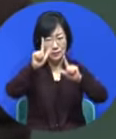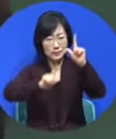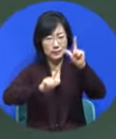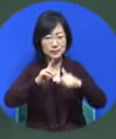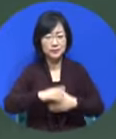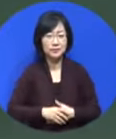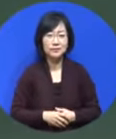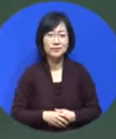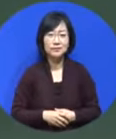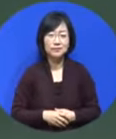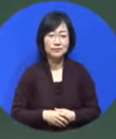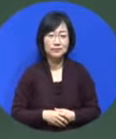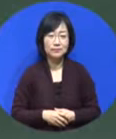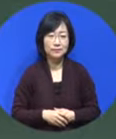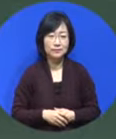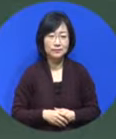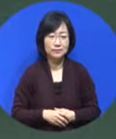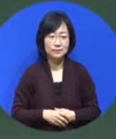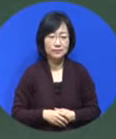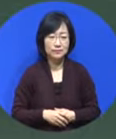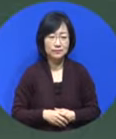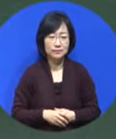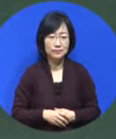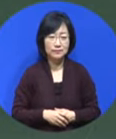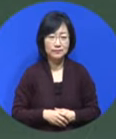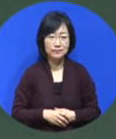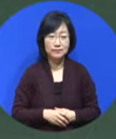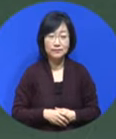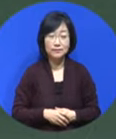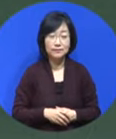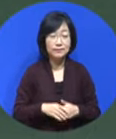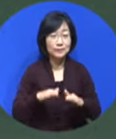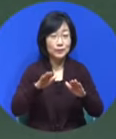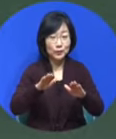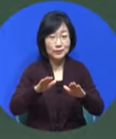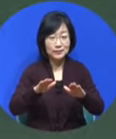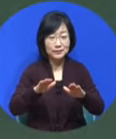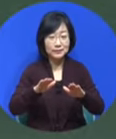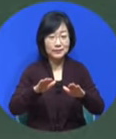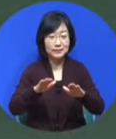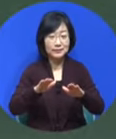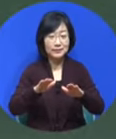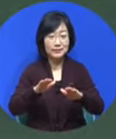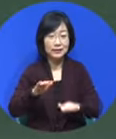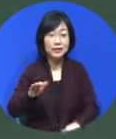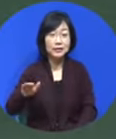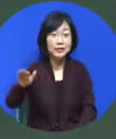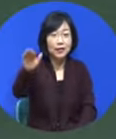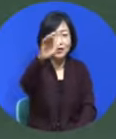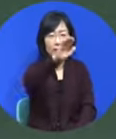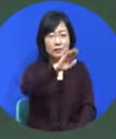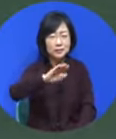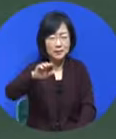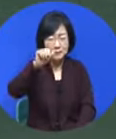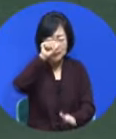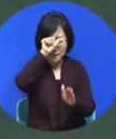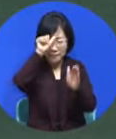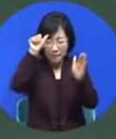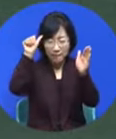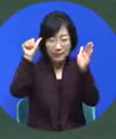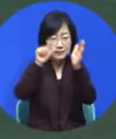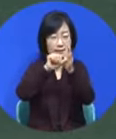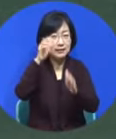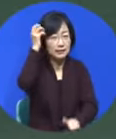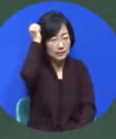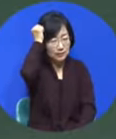모하 세가지를 하기 때문에 오 여러분들은 이 꼭 평생 기억하셔야